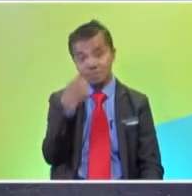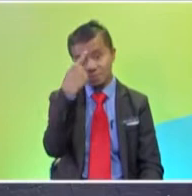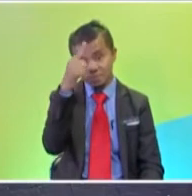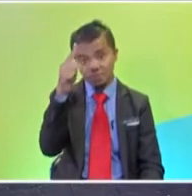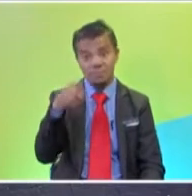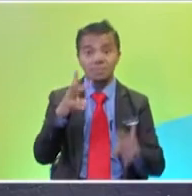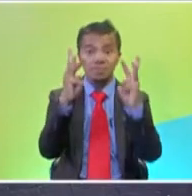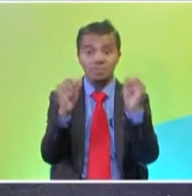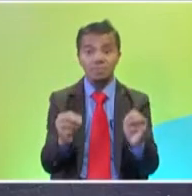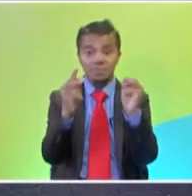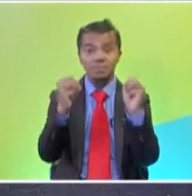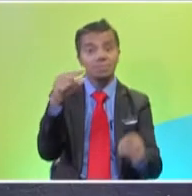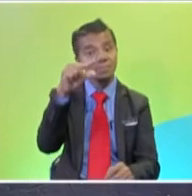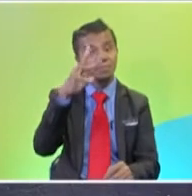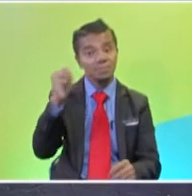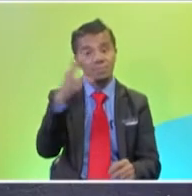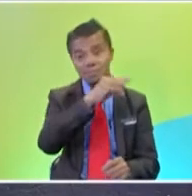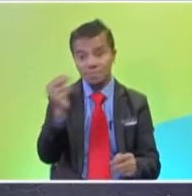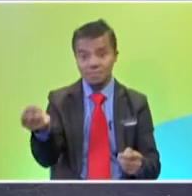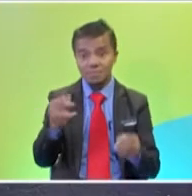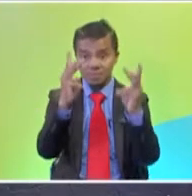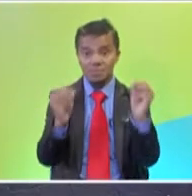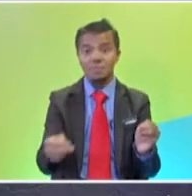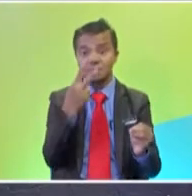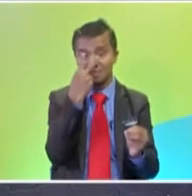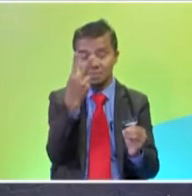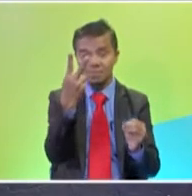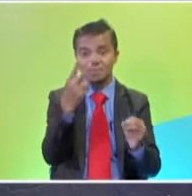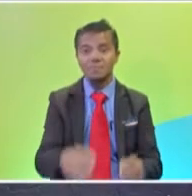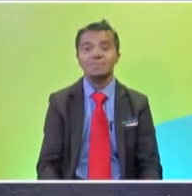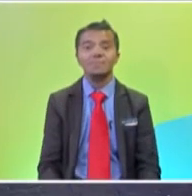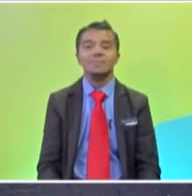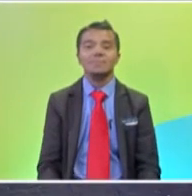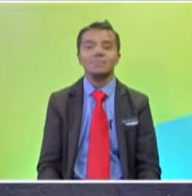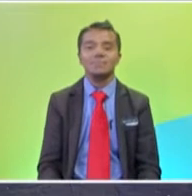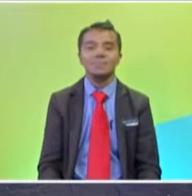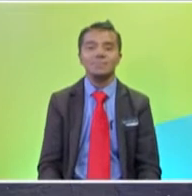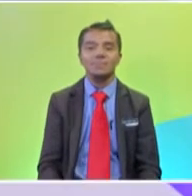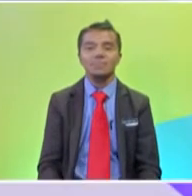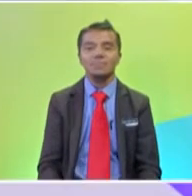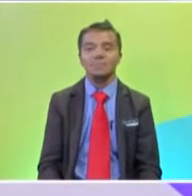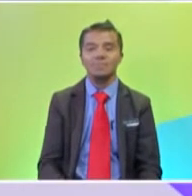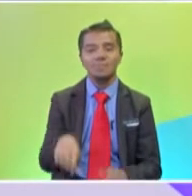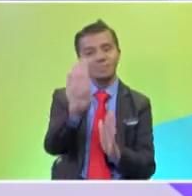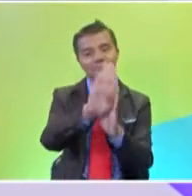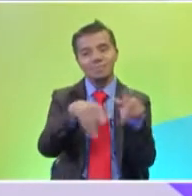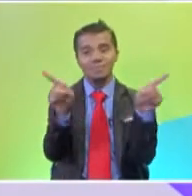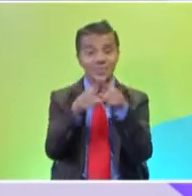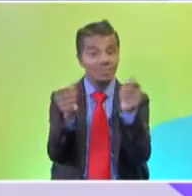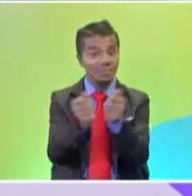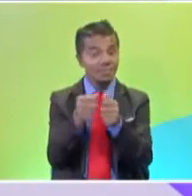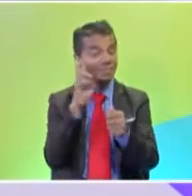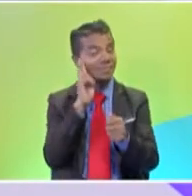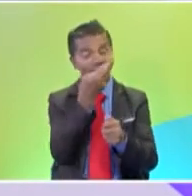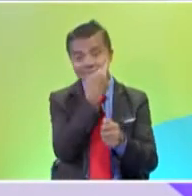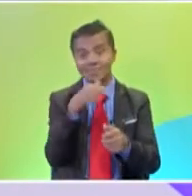yang berada dalam Google Meet dan juga yang sedang menonton, pada hari ini cikgu akan bersama-sama Rina dan juga anak-anak dalam Google Meet,